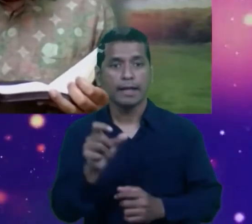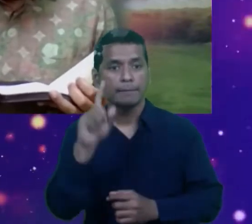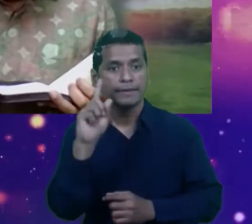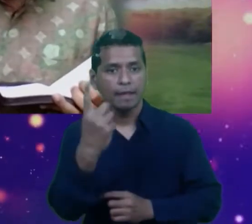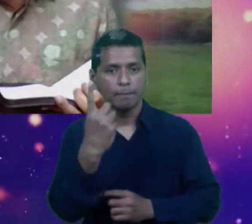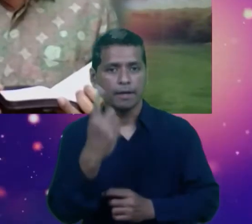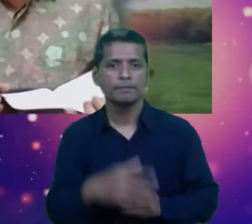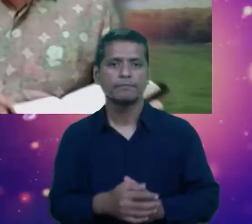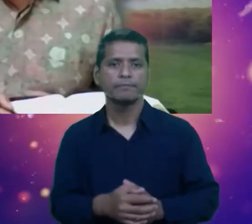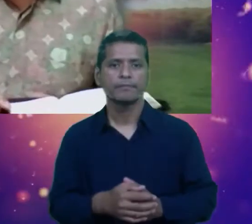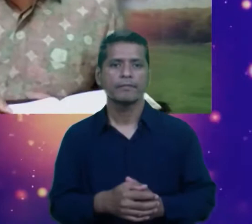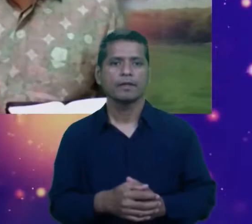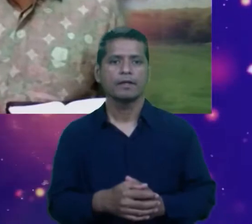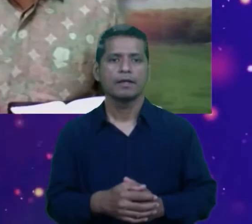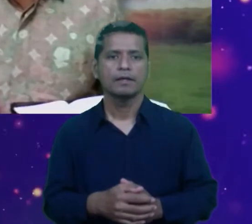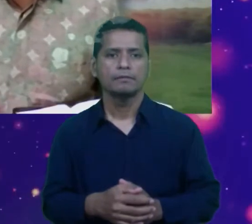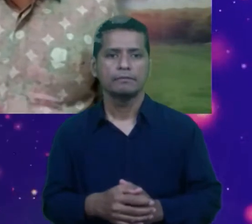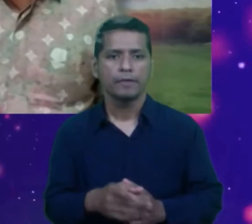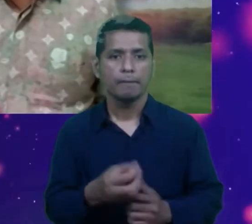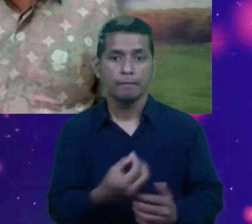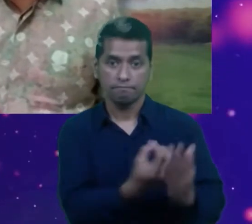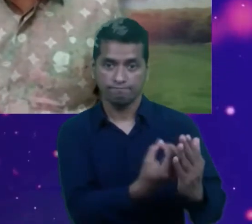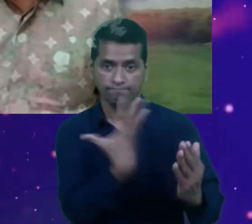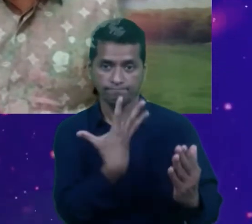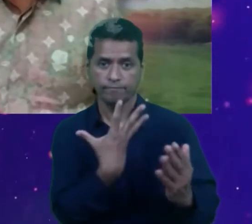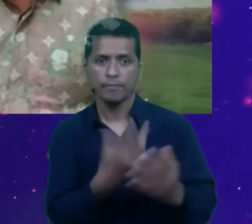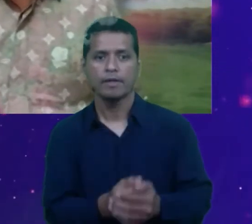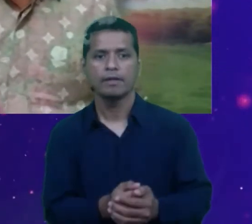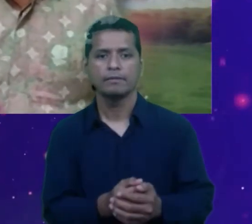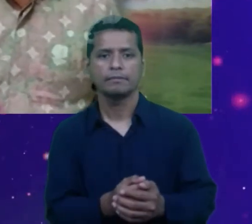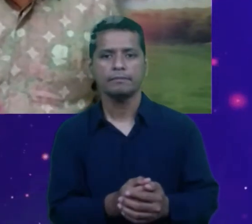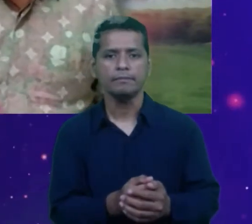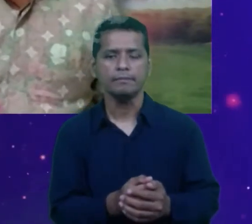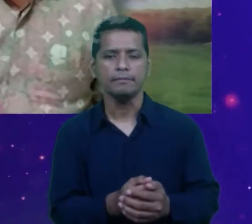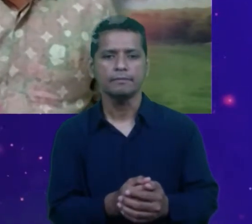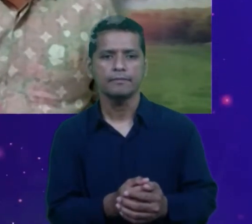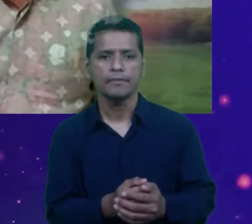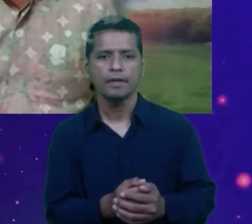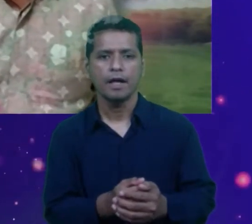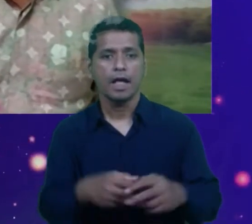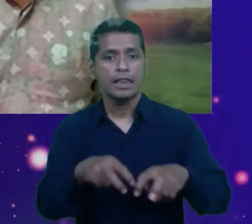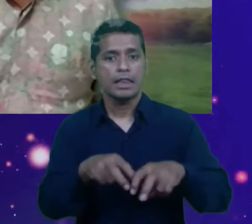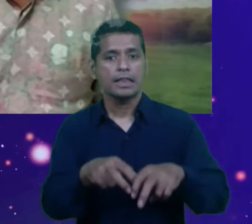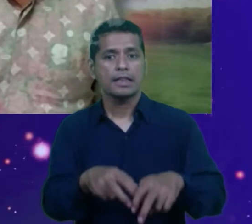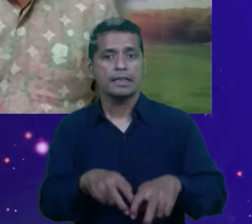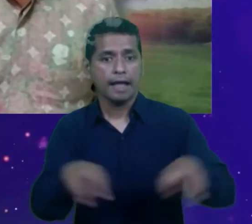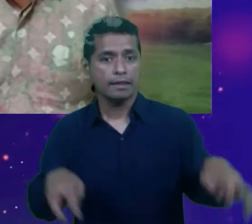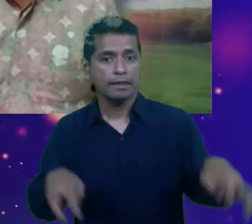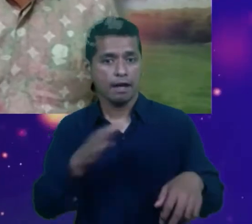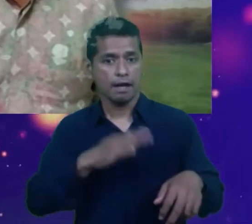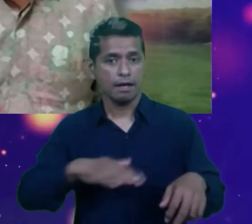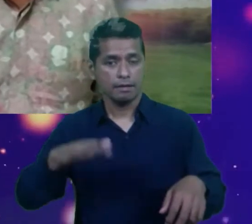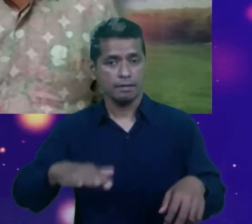tahta anak domba. Di dalam terjemahan bahasa aslinya, kata tahta di sana adalah tunggal,